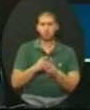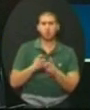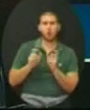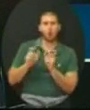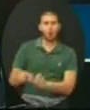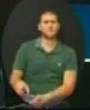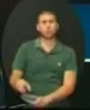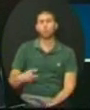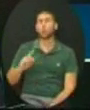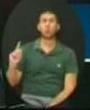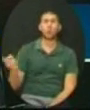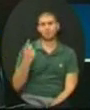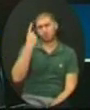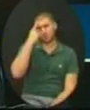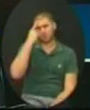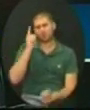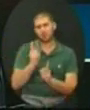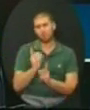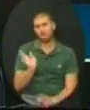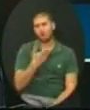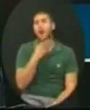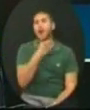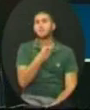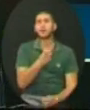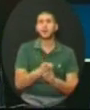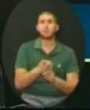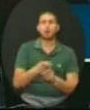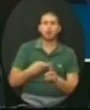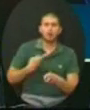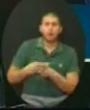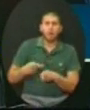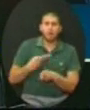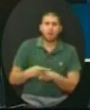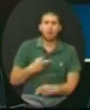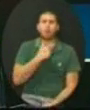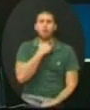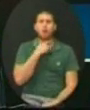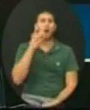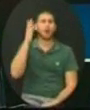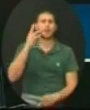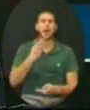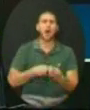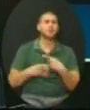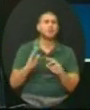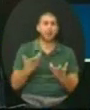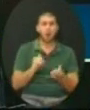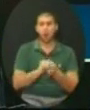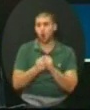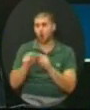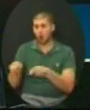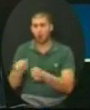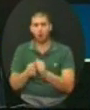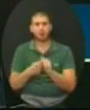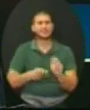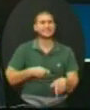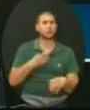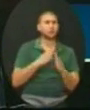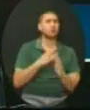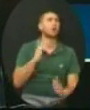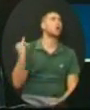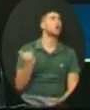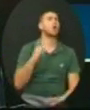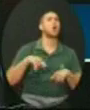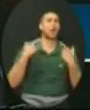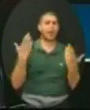מטורפת, כולם יודעים ועוצמים את העיניים, הם משעבדים את העתיד שלהם, ומה החלופה? זה או זה, או לסחור דירה לנצח,